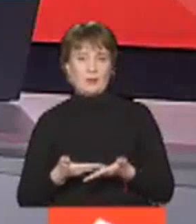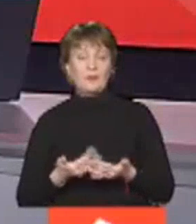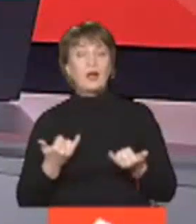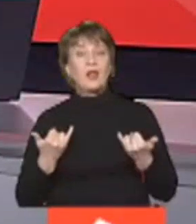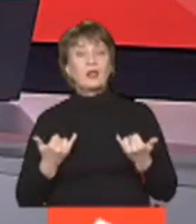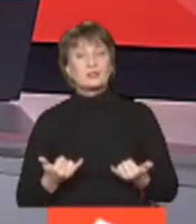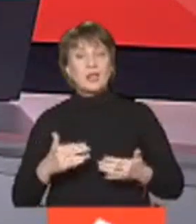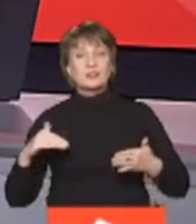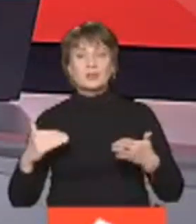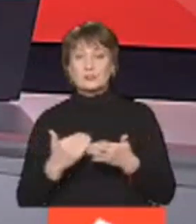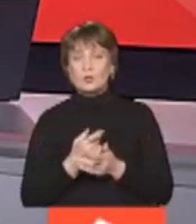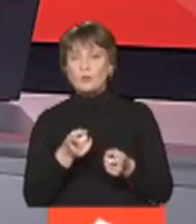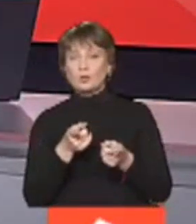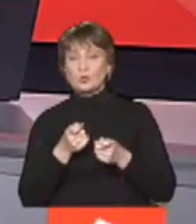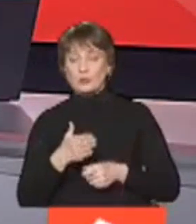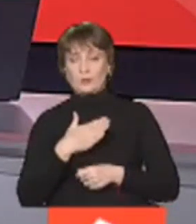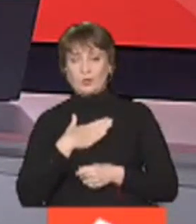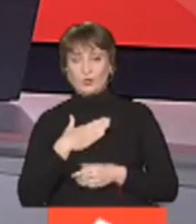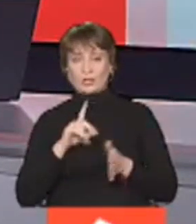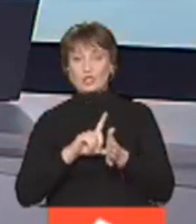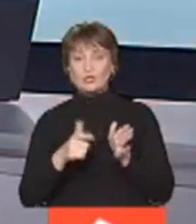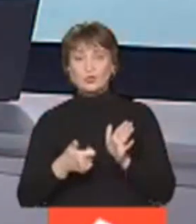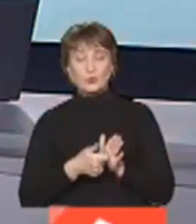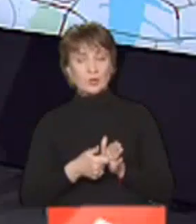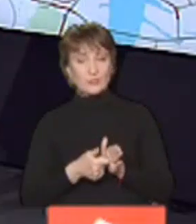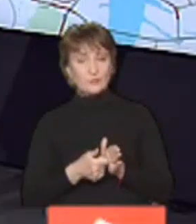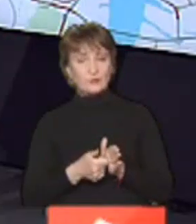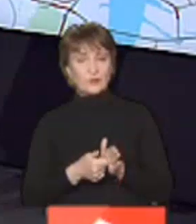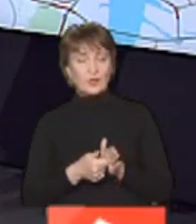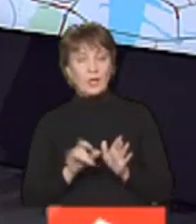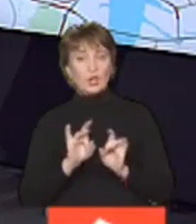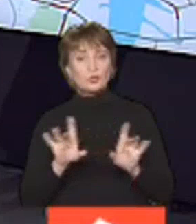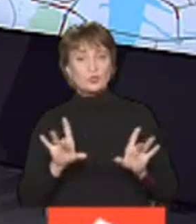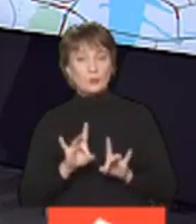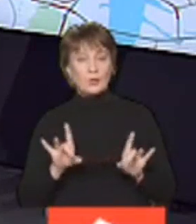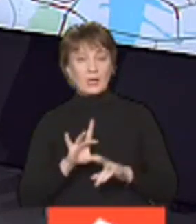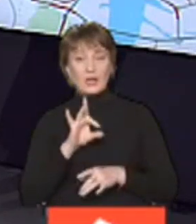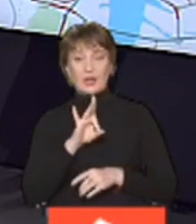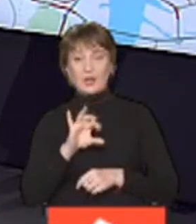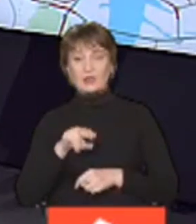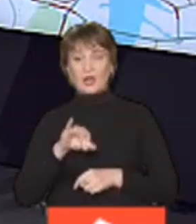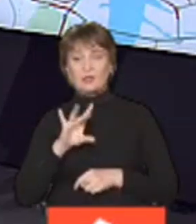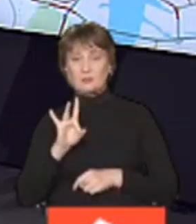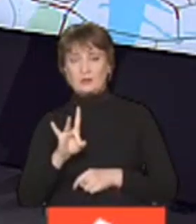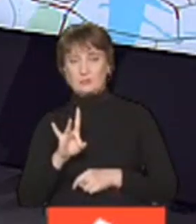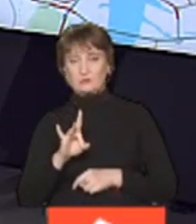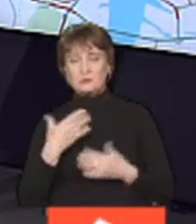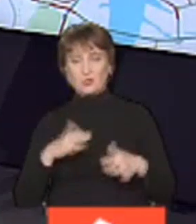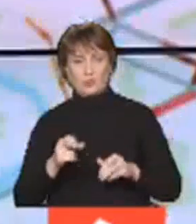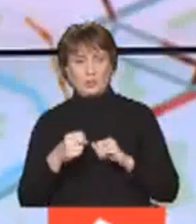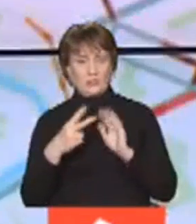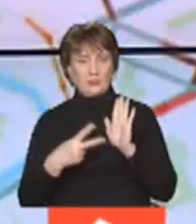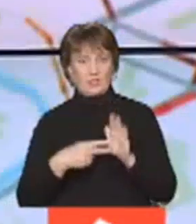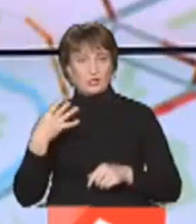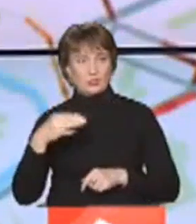Ну, а зараз ми знову долучаємо до нашої студії Мар'яну Черкасець із рубрикою «Радар», тому що вже, здається, 17:40,